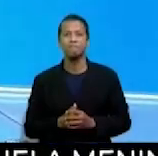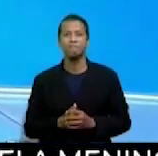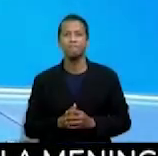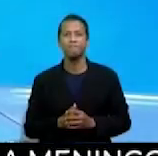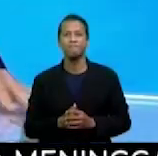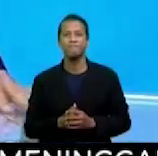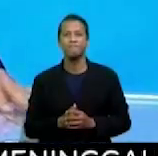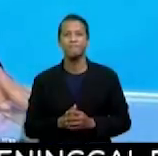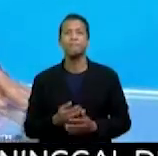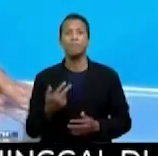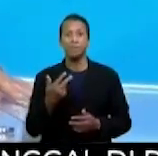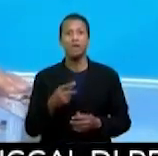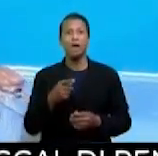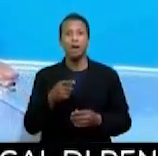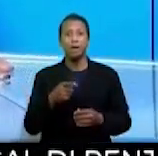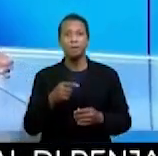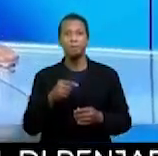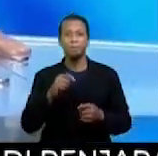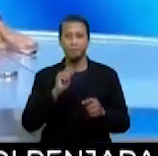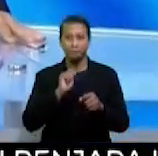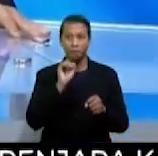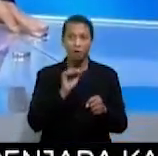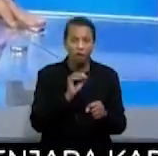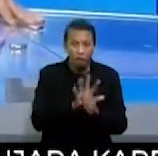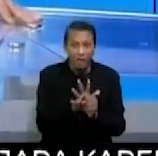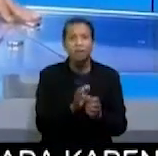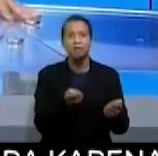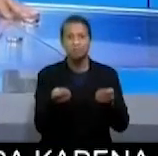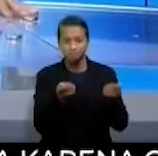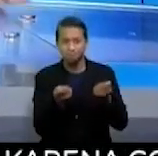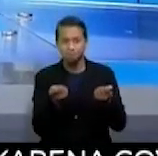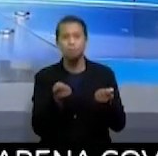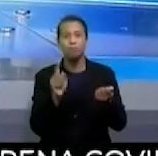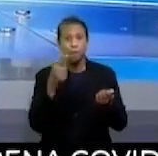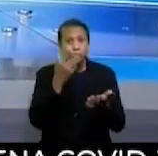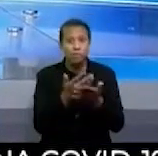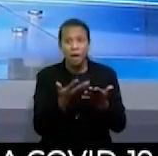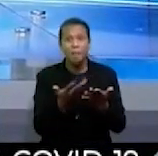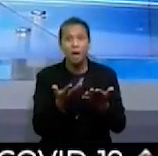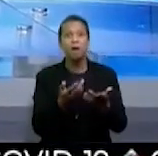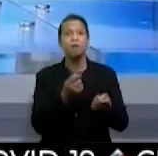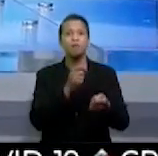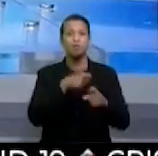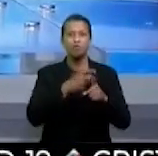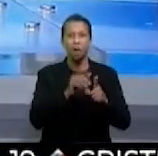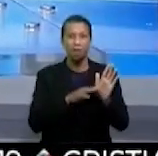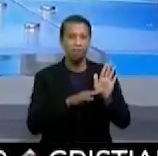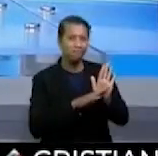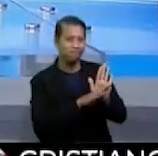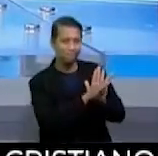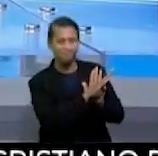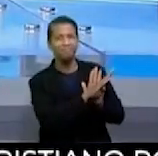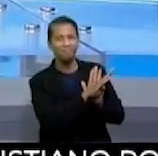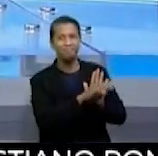Baik, pemirsa, penanganan COVID-19 di dalam negeri terus menunjukkan perbaikan dan hal ini dibuktikan dengan terus melandainya kurva penularan virus COVID-19